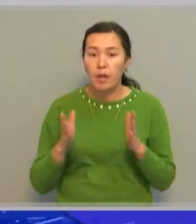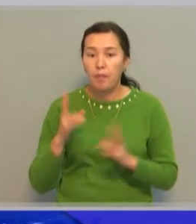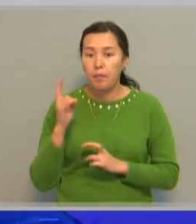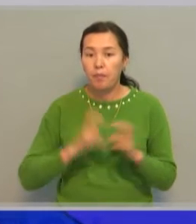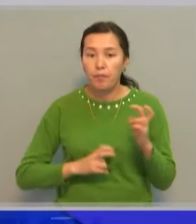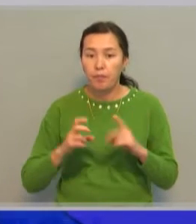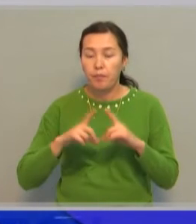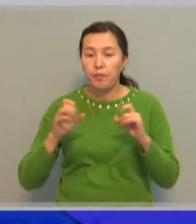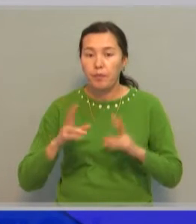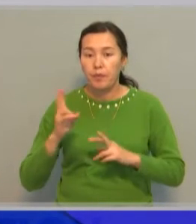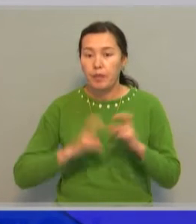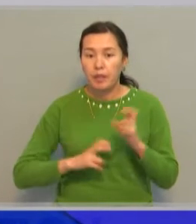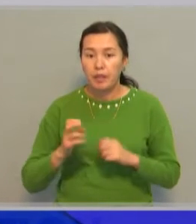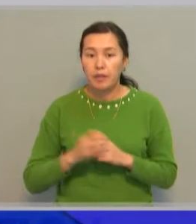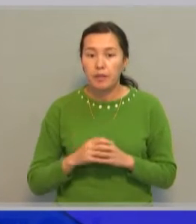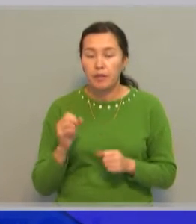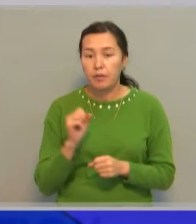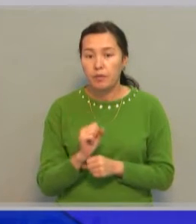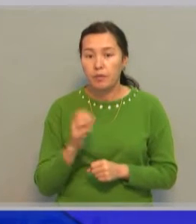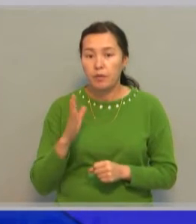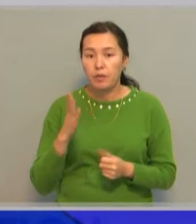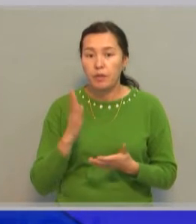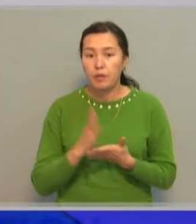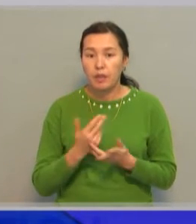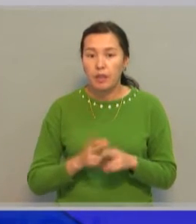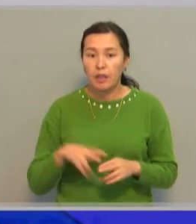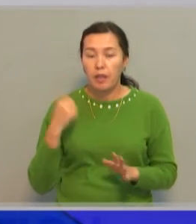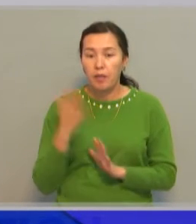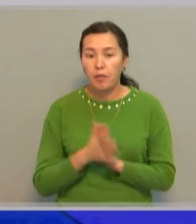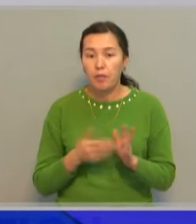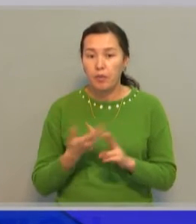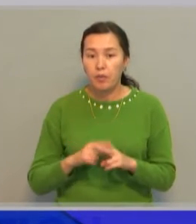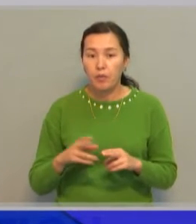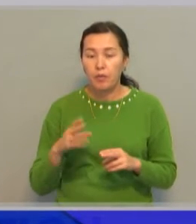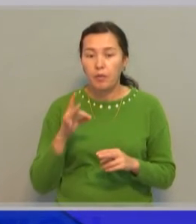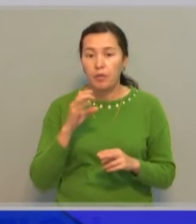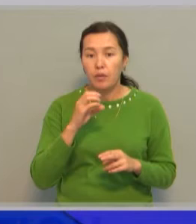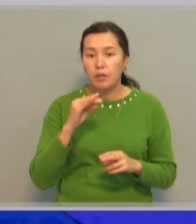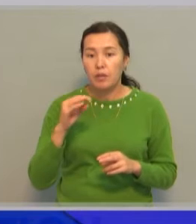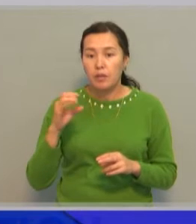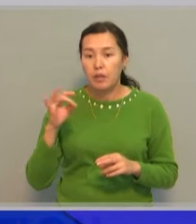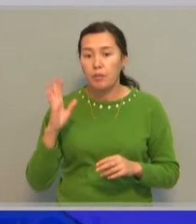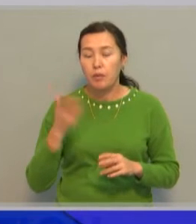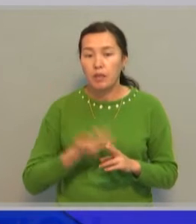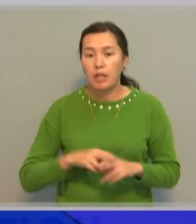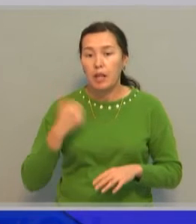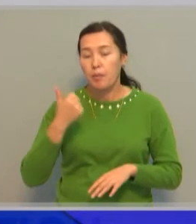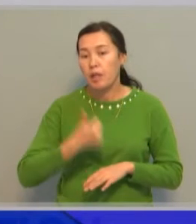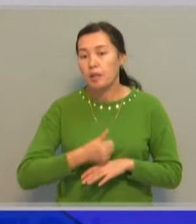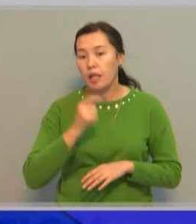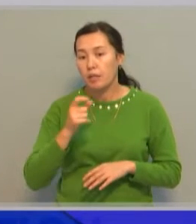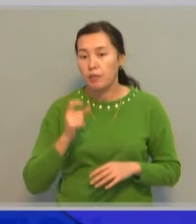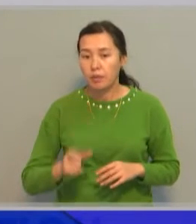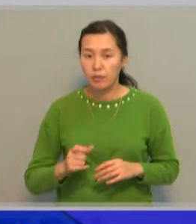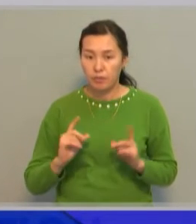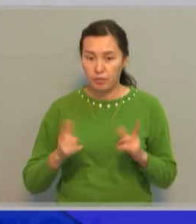завод ғимараттарын, өндірістік ғимараттарын тоқтап тұрғандар бар. Оны біз анықтадық, оның да реестрі жүргізіледі. Соның басшыларымен